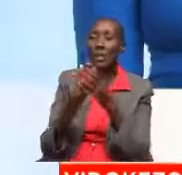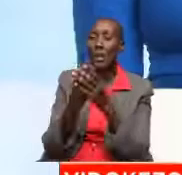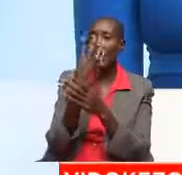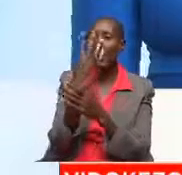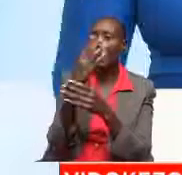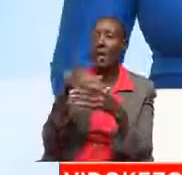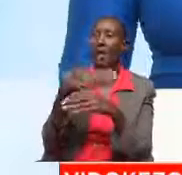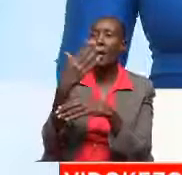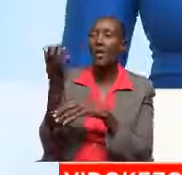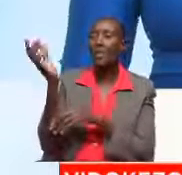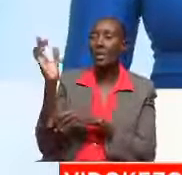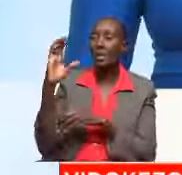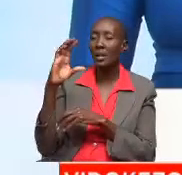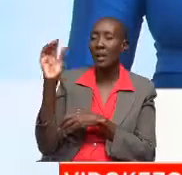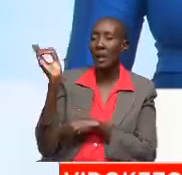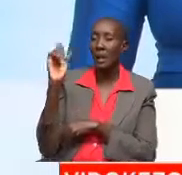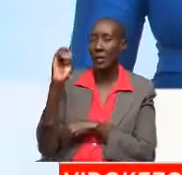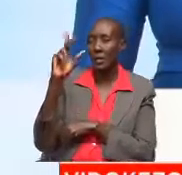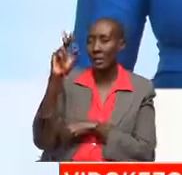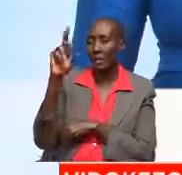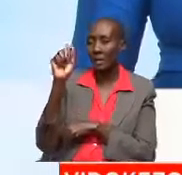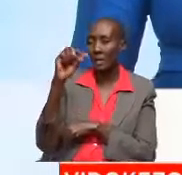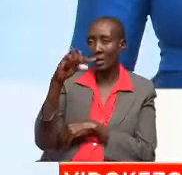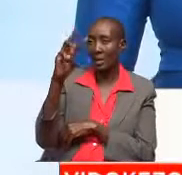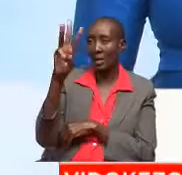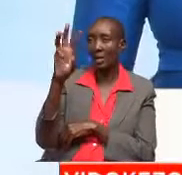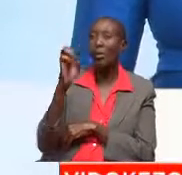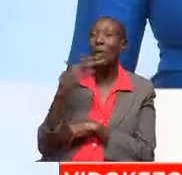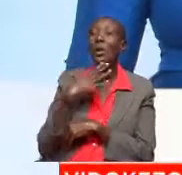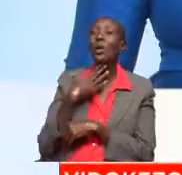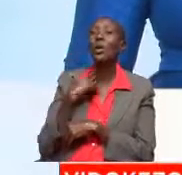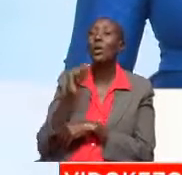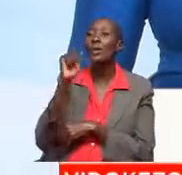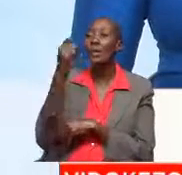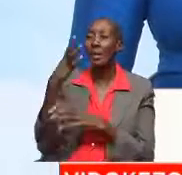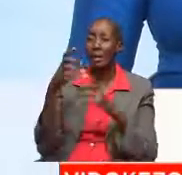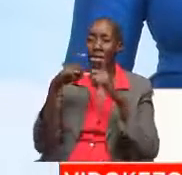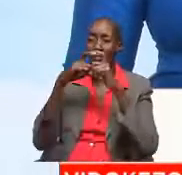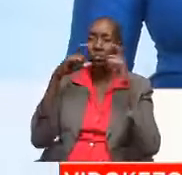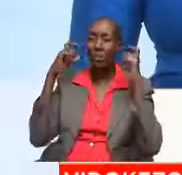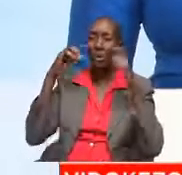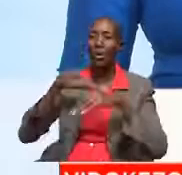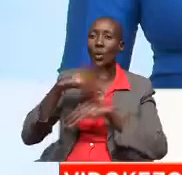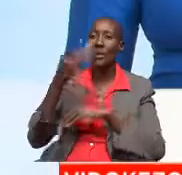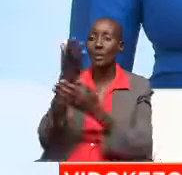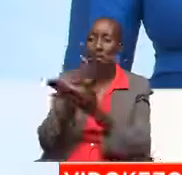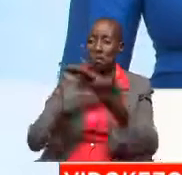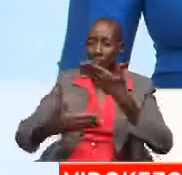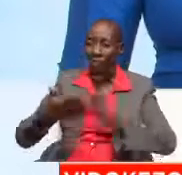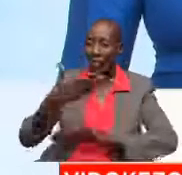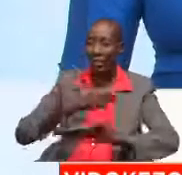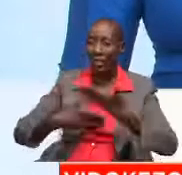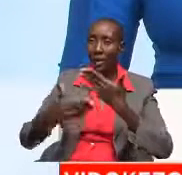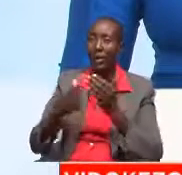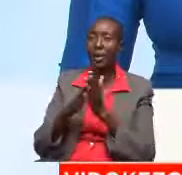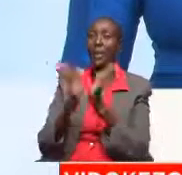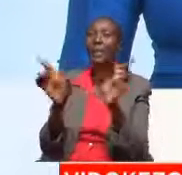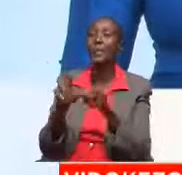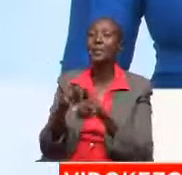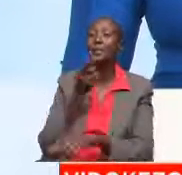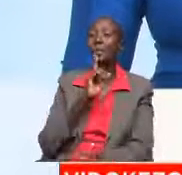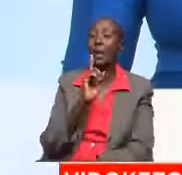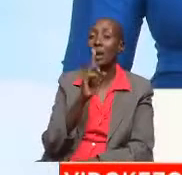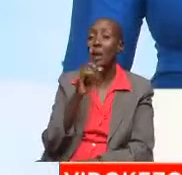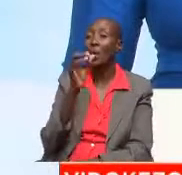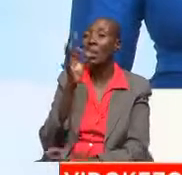huku Waziri Kagwe akiwataka Wakenya kuvalia barakoa kila wanapotangamana na umma. Vilevile ameonya kuwa